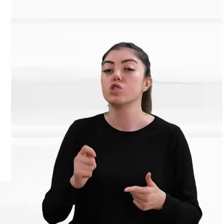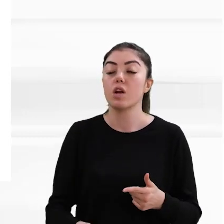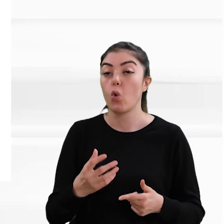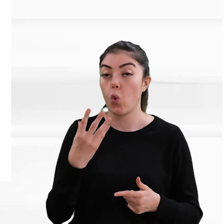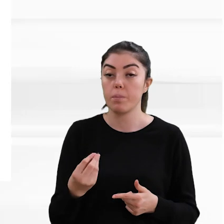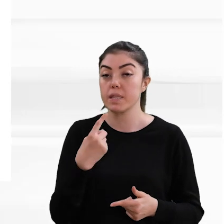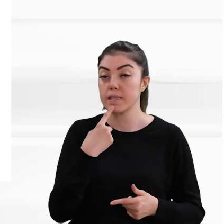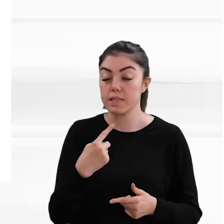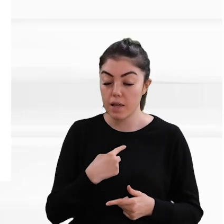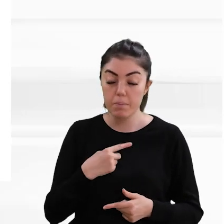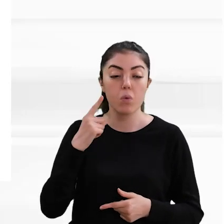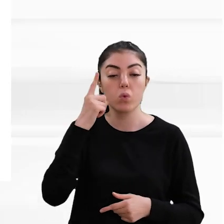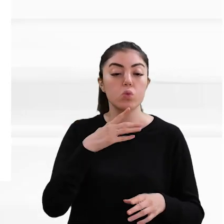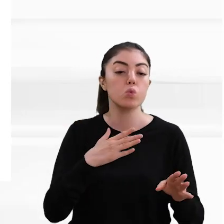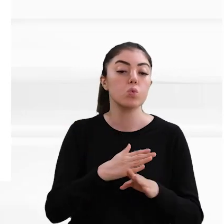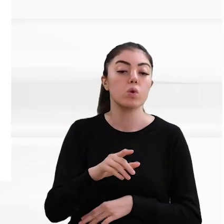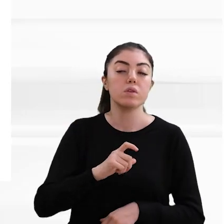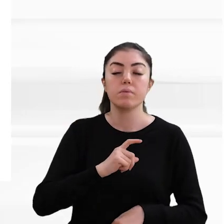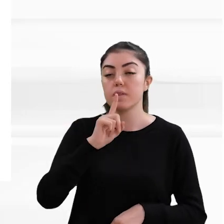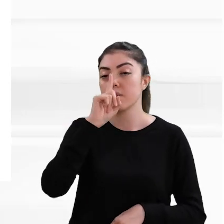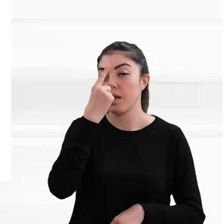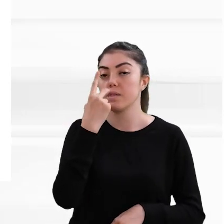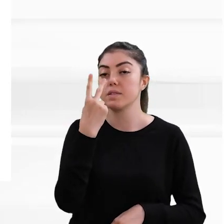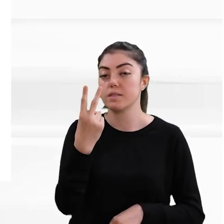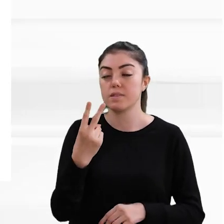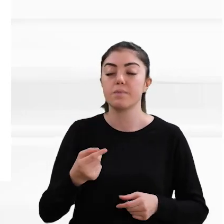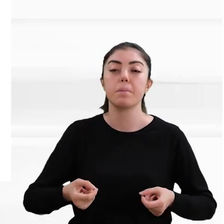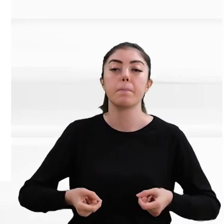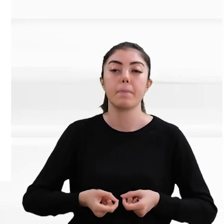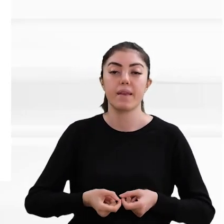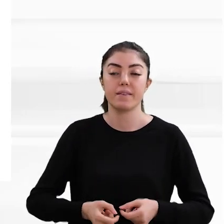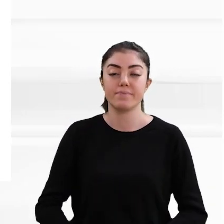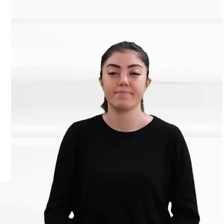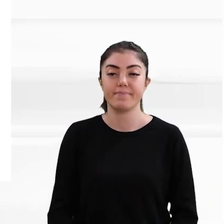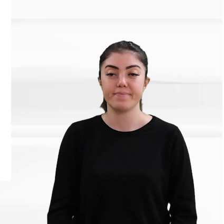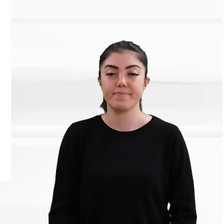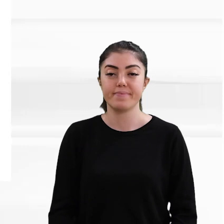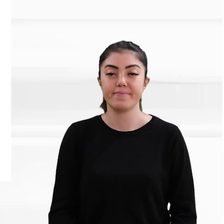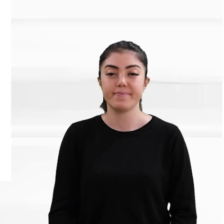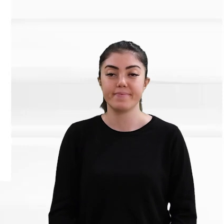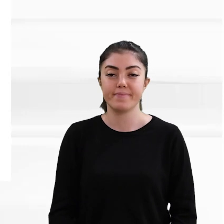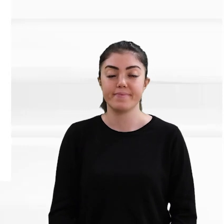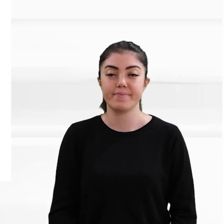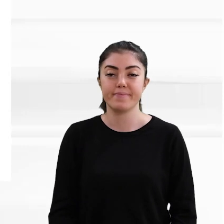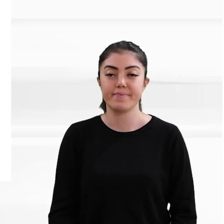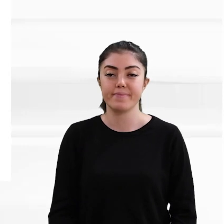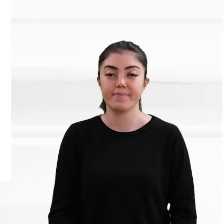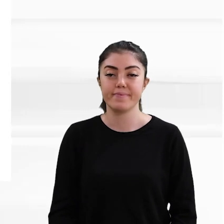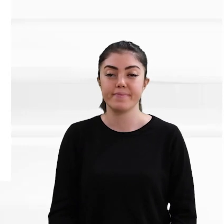İkinci öncülümüz olabilir diyoruz. Sorumuzun doğru cevabı yalnız 2, B seçeneği